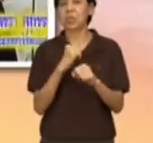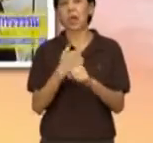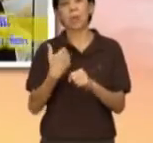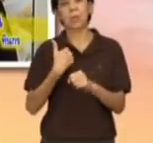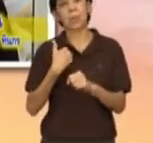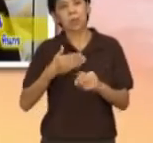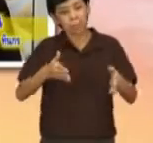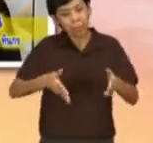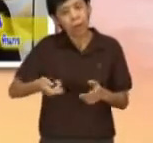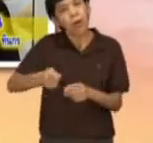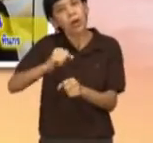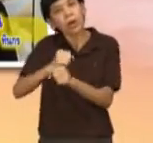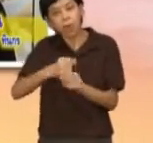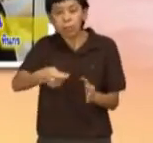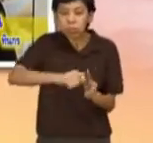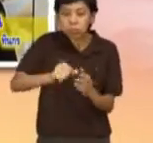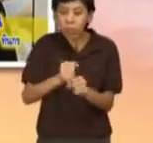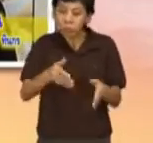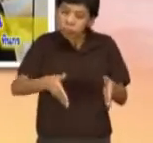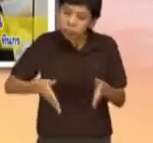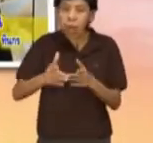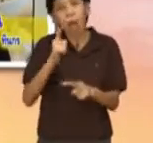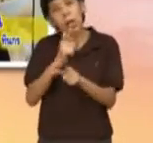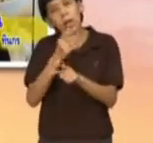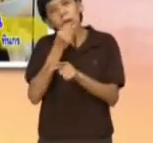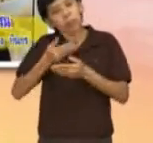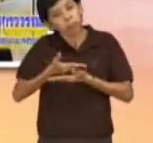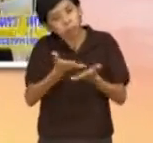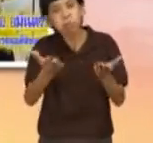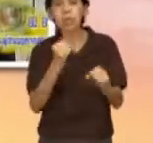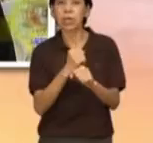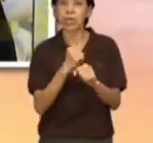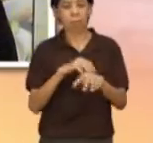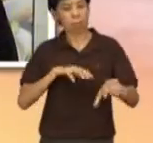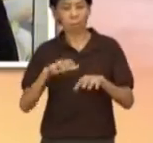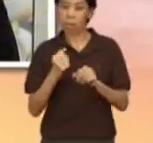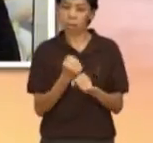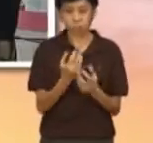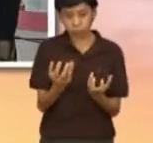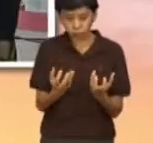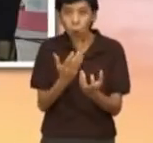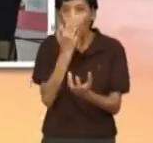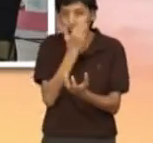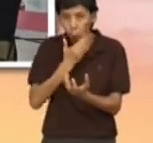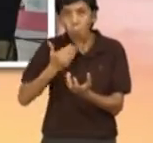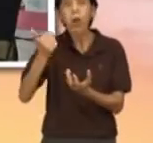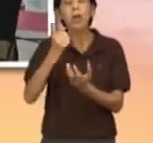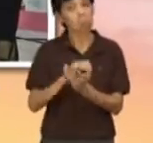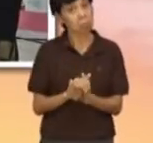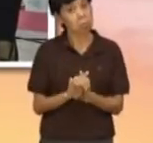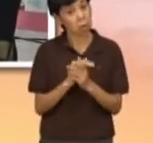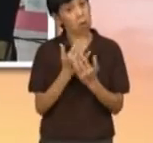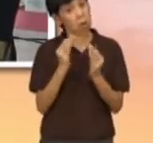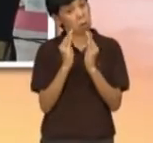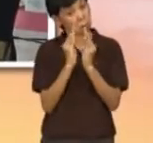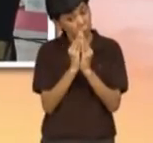เฟ่ก็ดีเป็นงานจัดเลี้ยงทั่วๆไปออกมาให้มันสวยงามนะคะ แต่พูดถึงที่มาของห่อหมกบัว